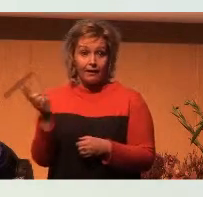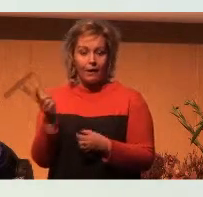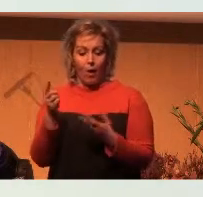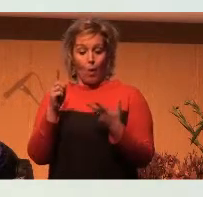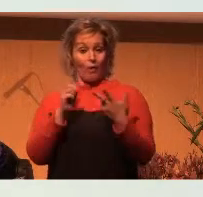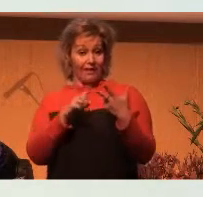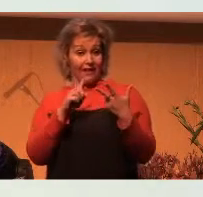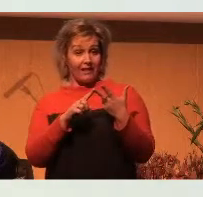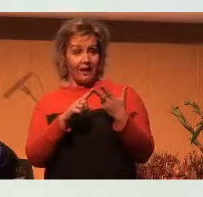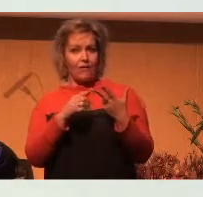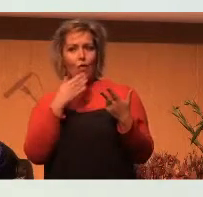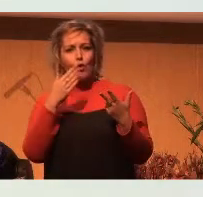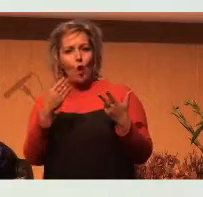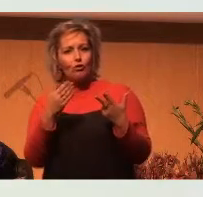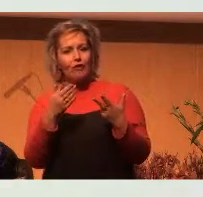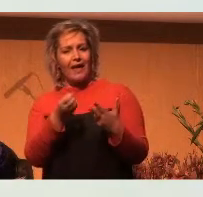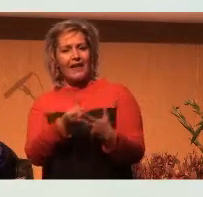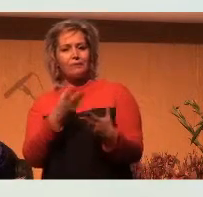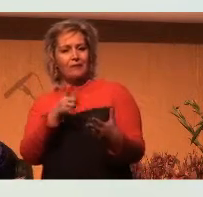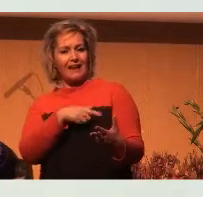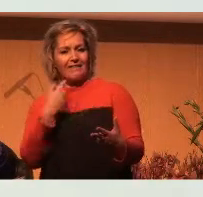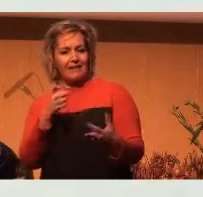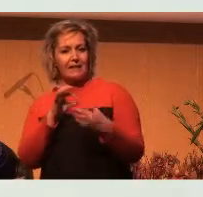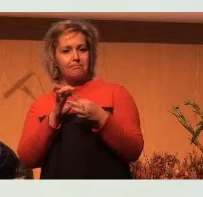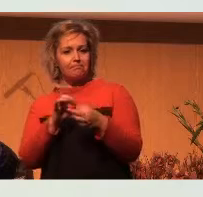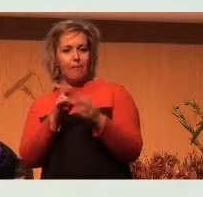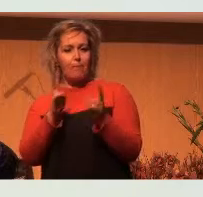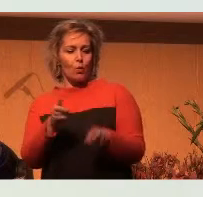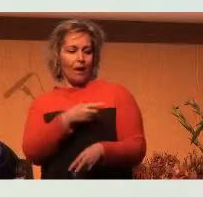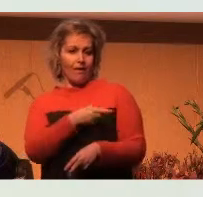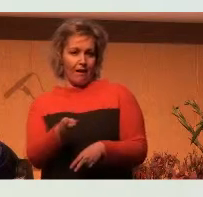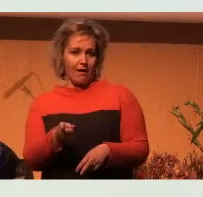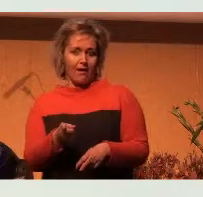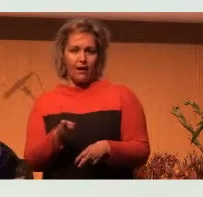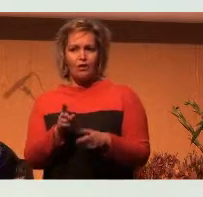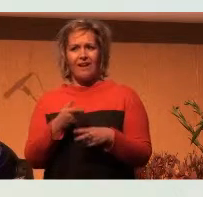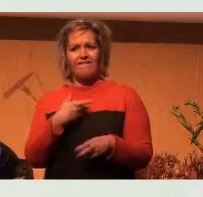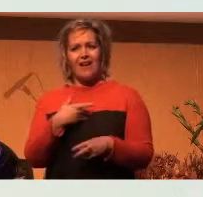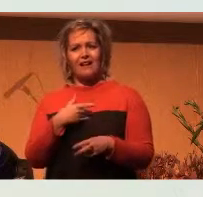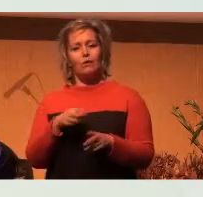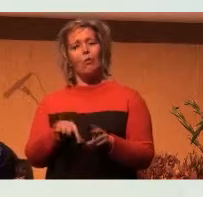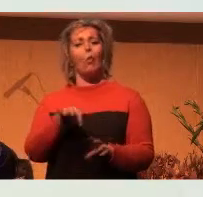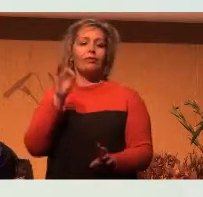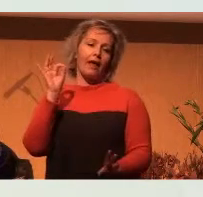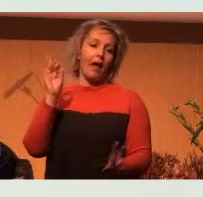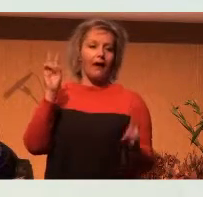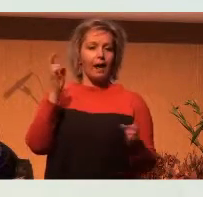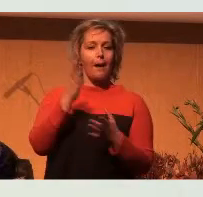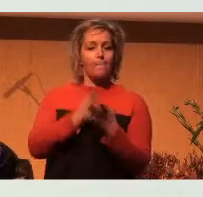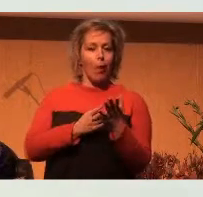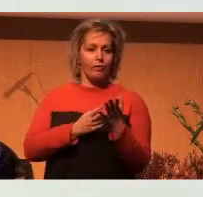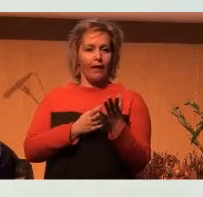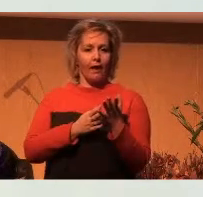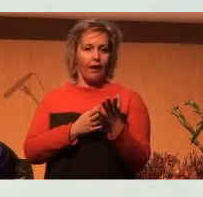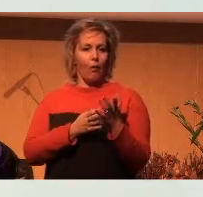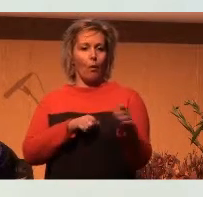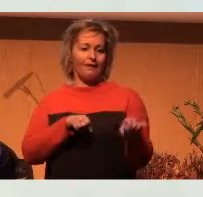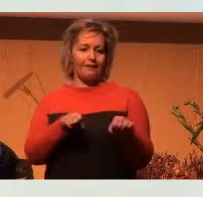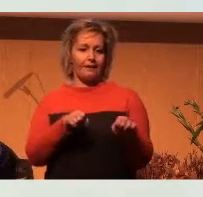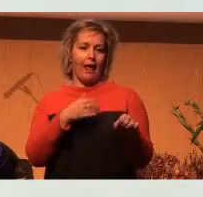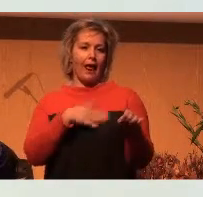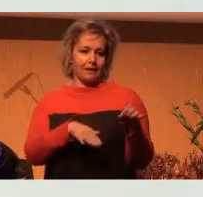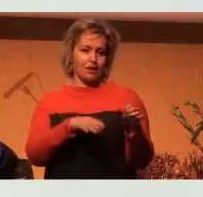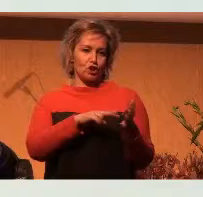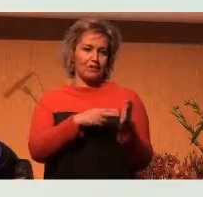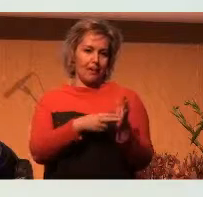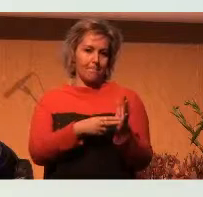det tredje er hvor godt responderer vi i forhold til brukerne. Så det er en ganske moderne måte å evaluere helsesystemene